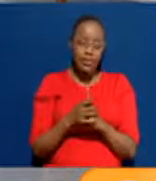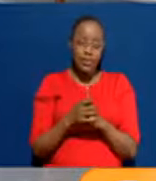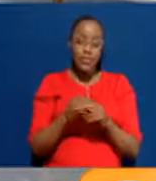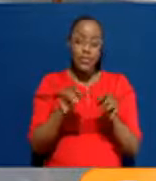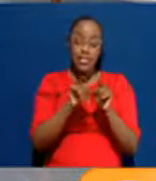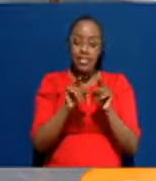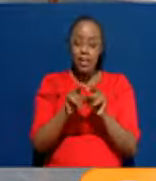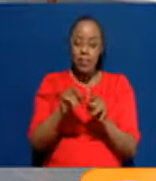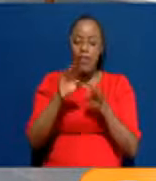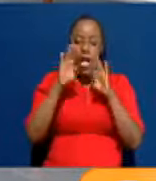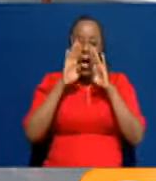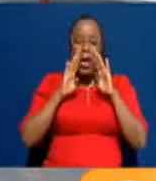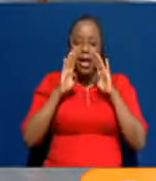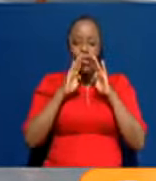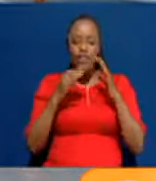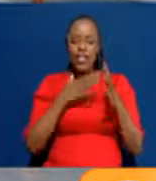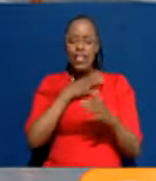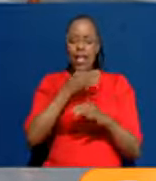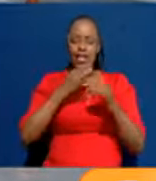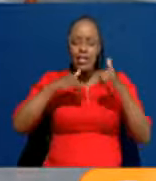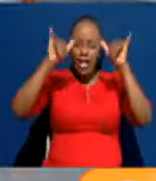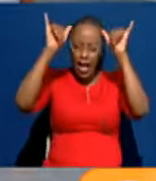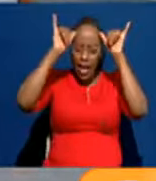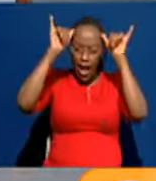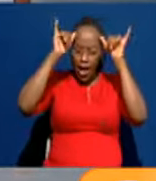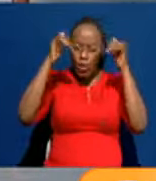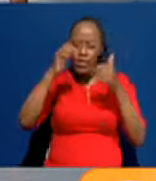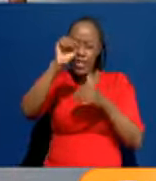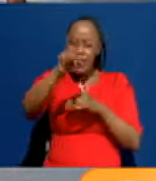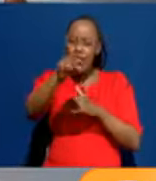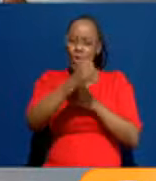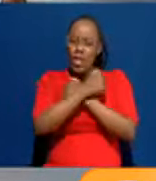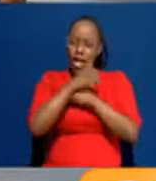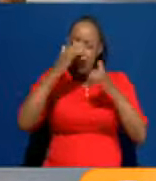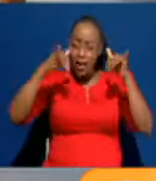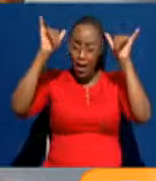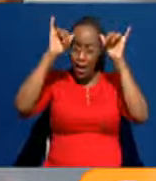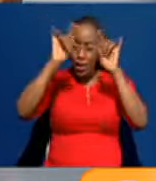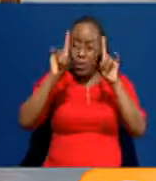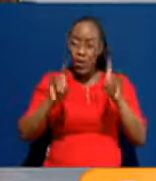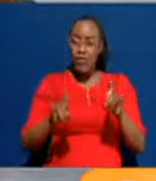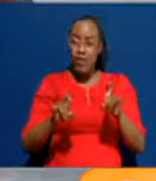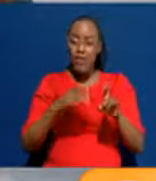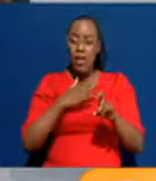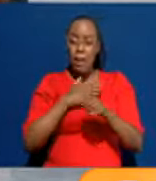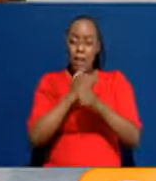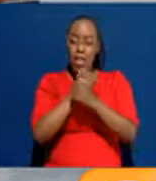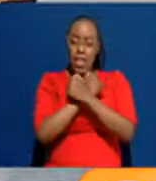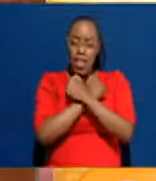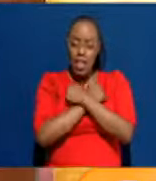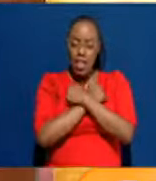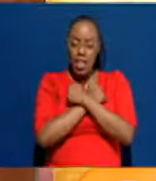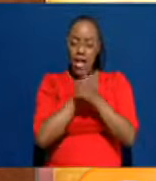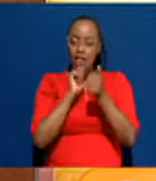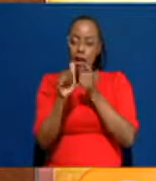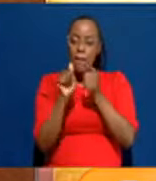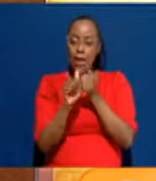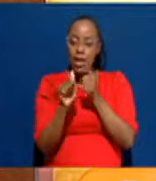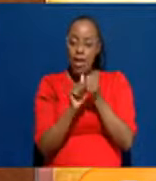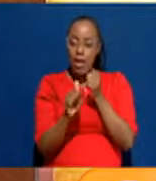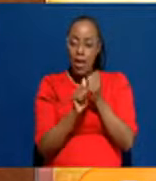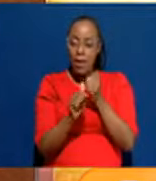Like, I know Eliud likes cows, you know, he likes vitu kama hizo. Yes. Unapenda ngombe? Mi napenda mahindi sana. Mahindi? Yes.